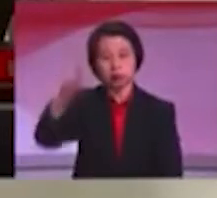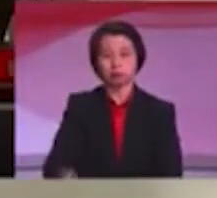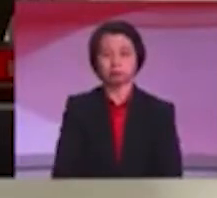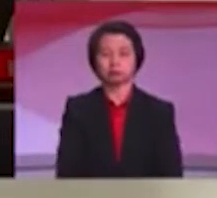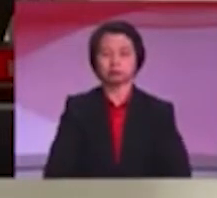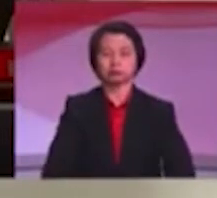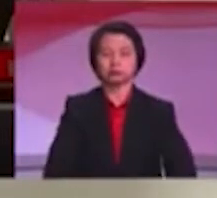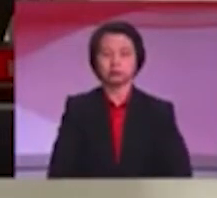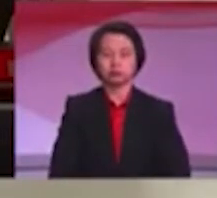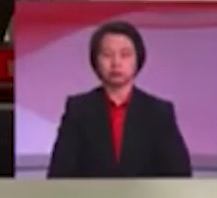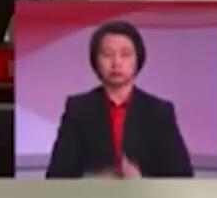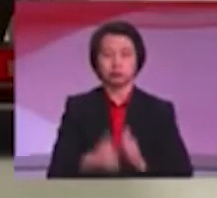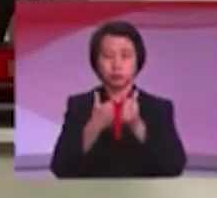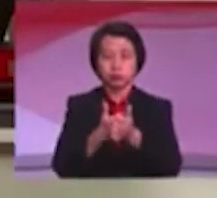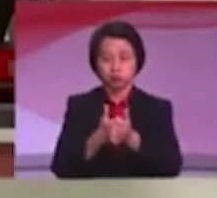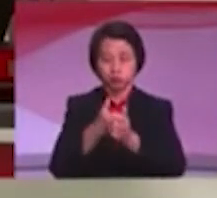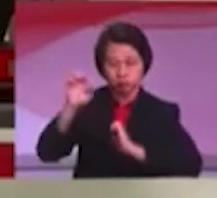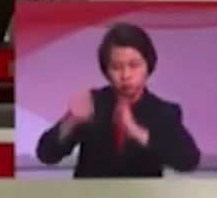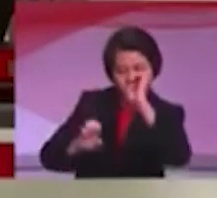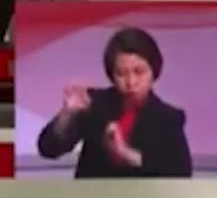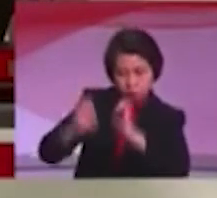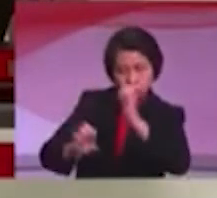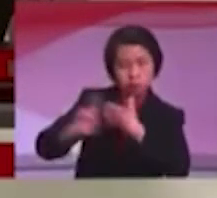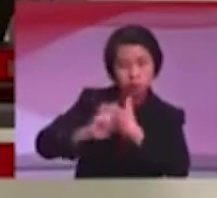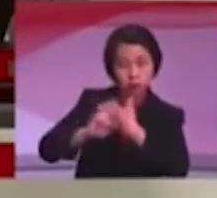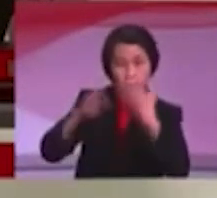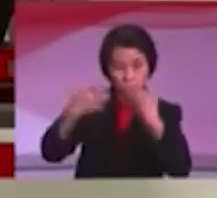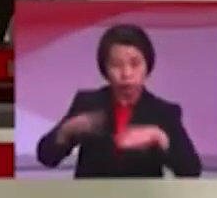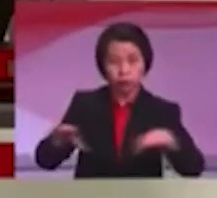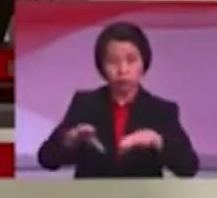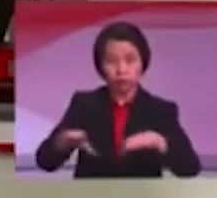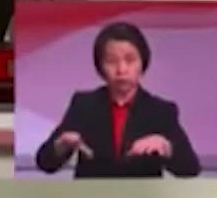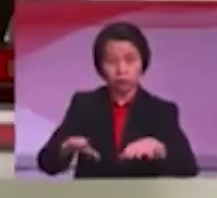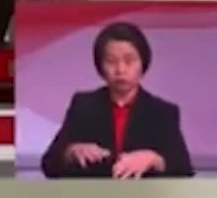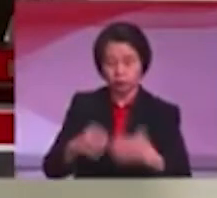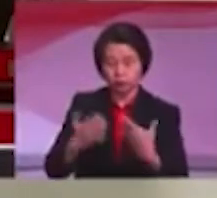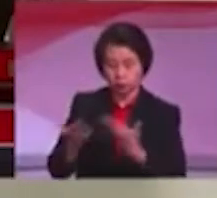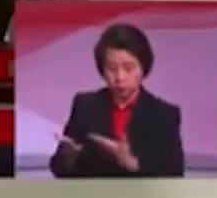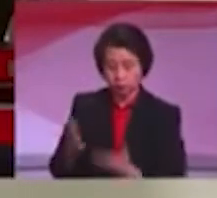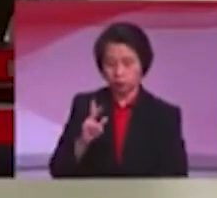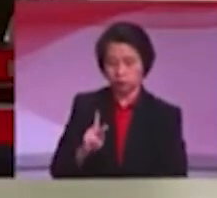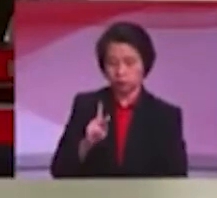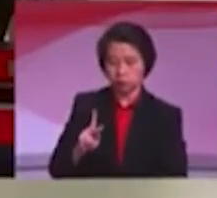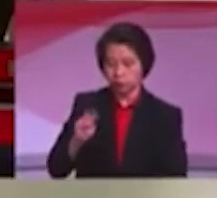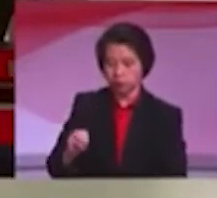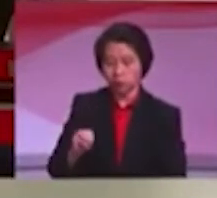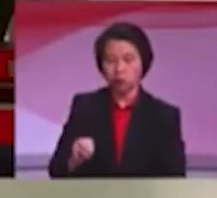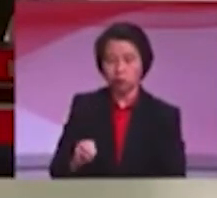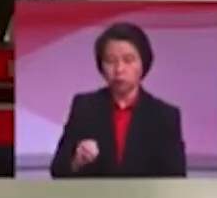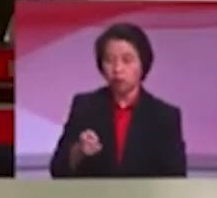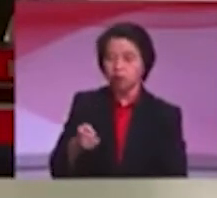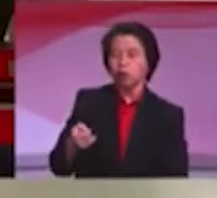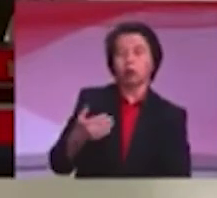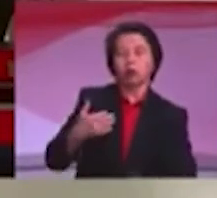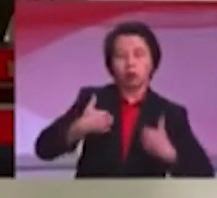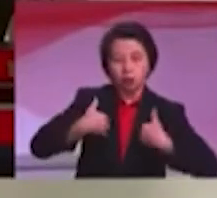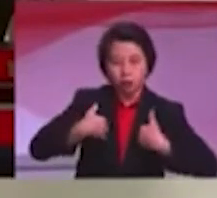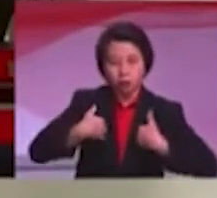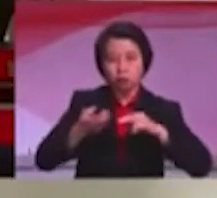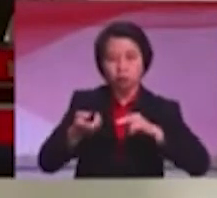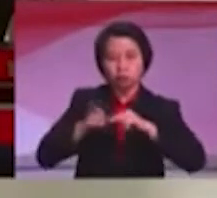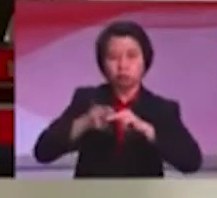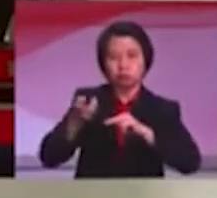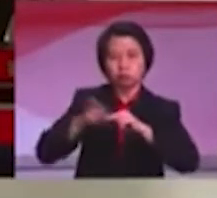Hai berdasarkan penilaian risiko yang telah dilaksanakan oleh kem mendapati terdapat